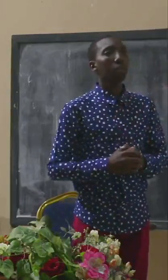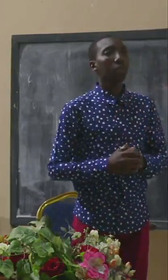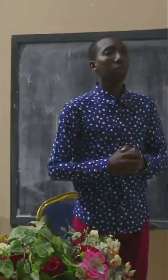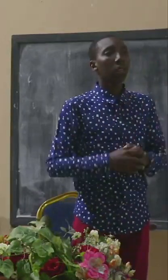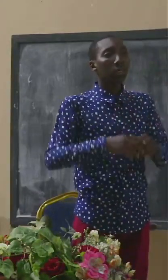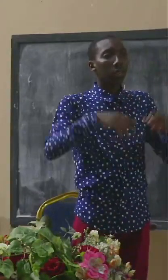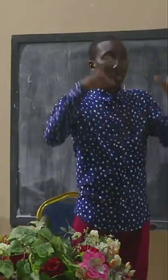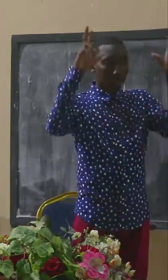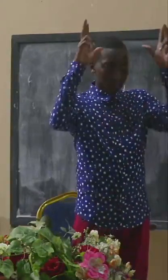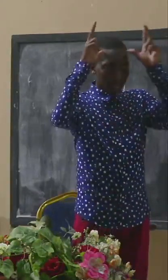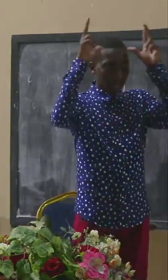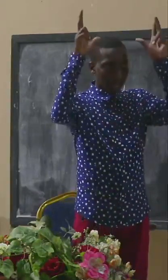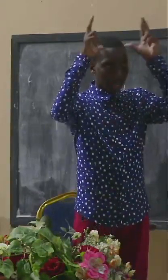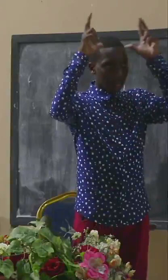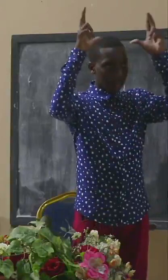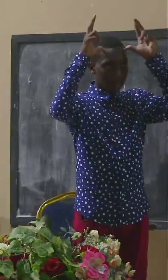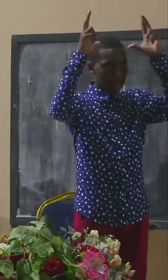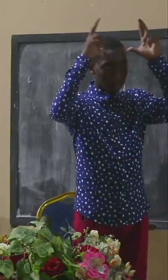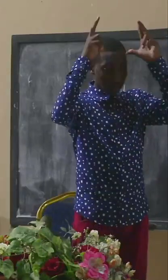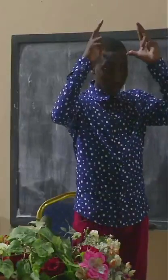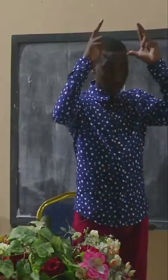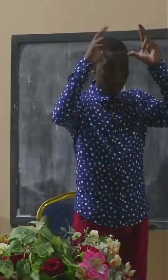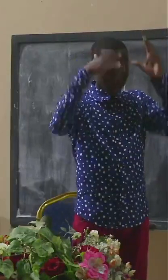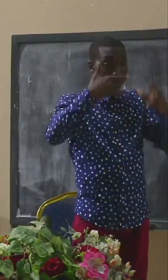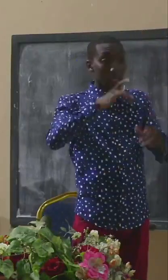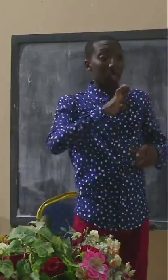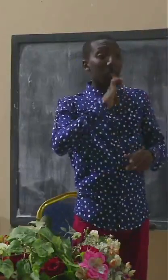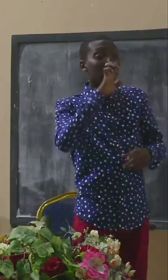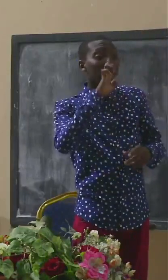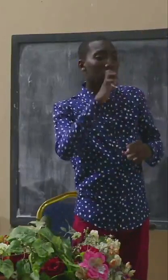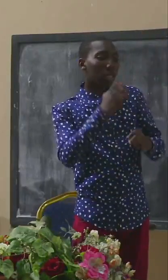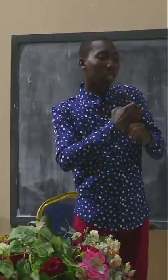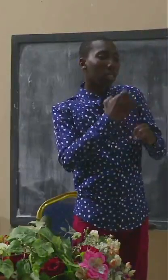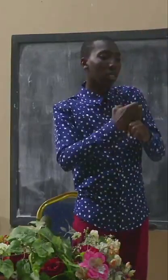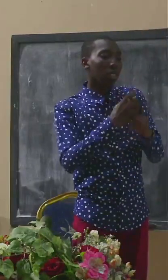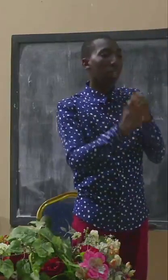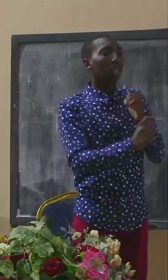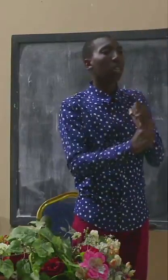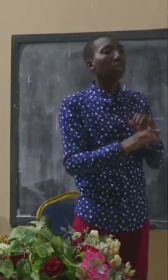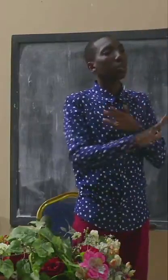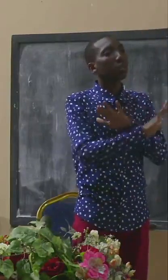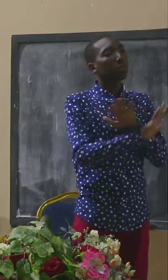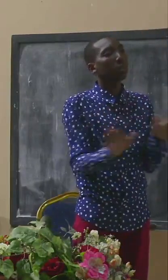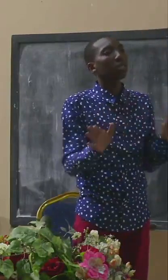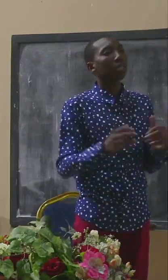Satan. Shetani. C'est une créature. Ni kiumbe tu.